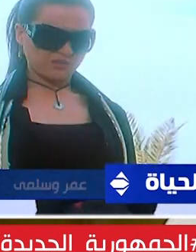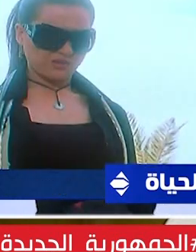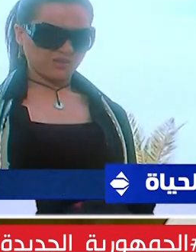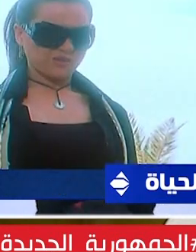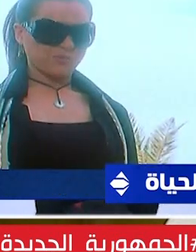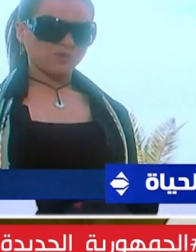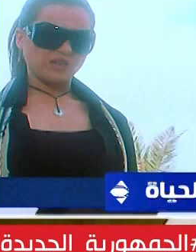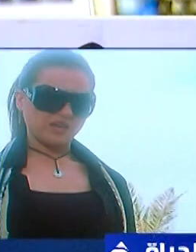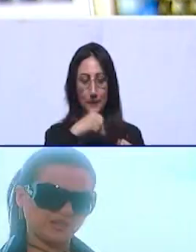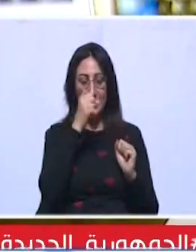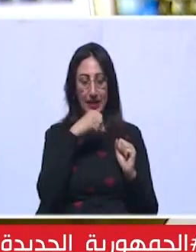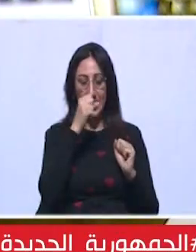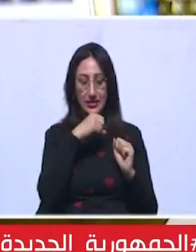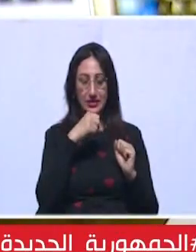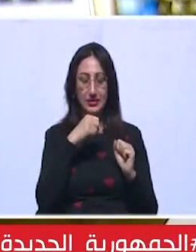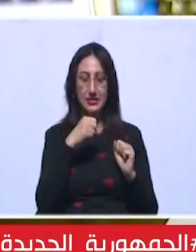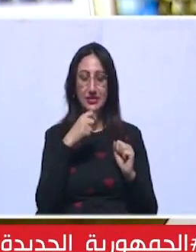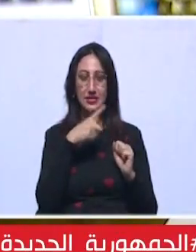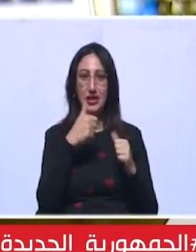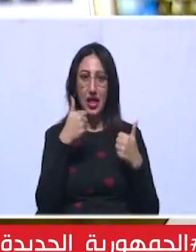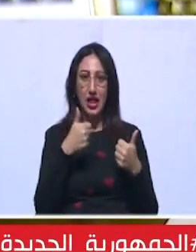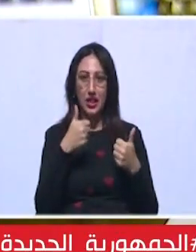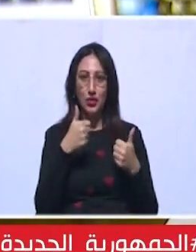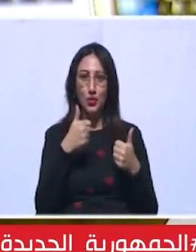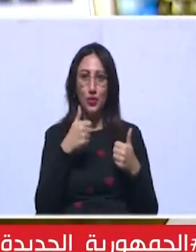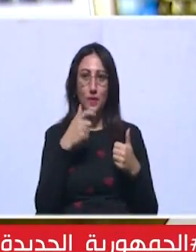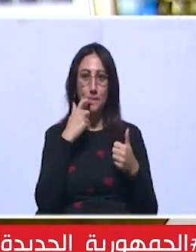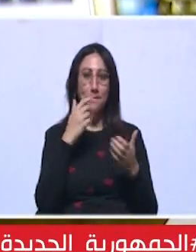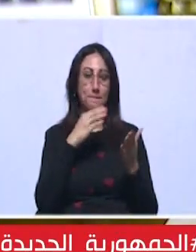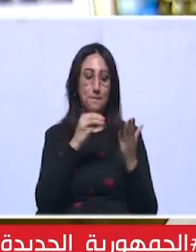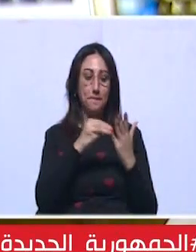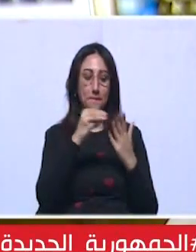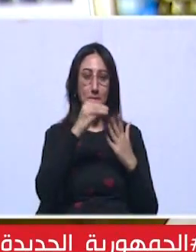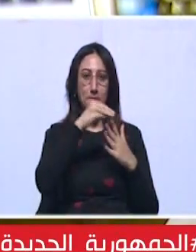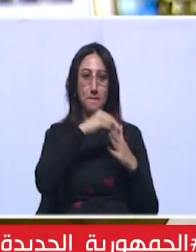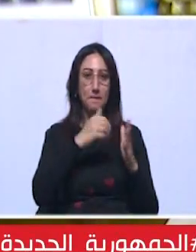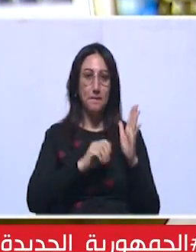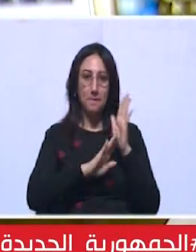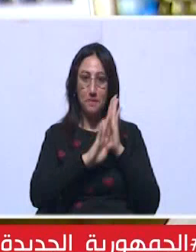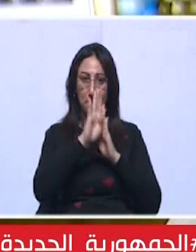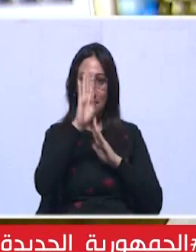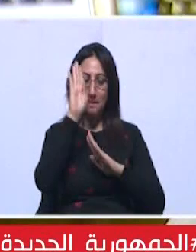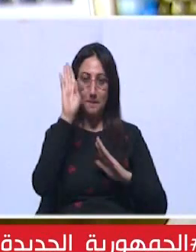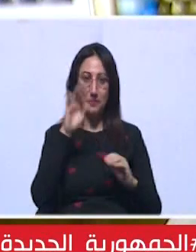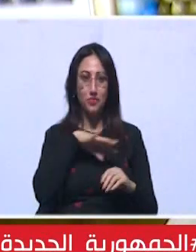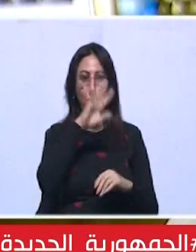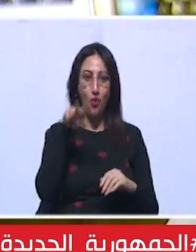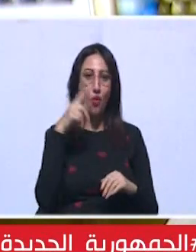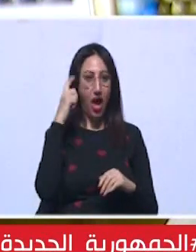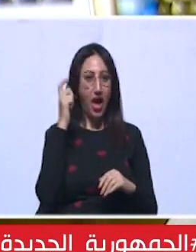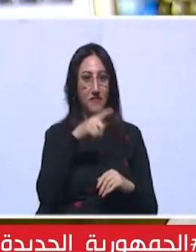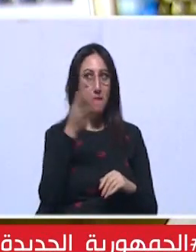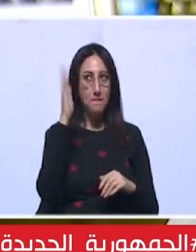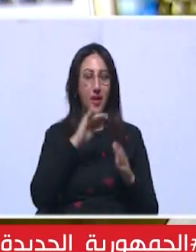موهبتها بشكل كبير وعبرت مراحل كتيره جدا من النجاح عشان كده الجميع تنبق لها بنجاحها بشكل